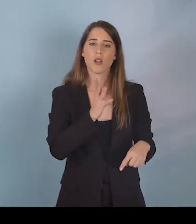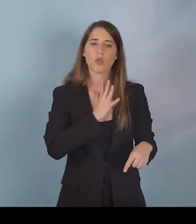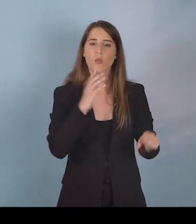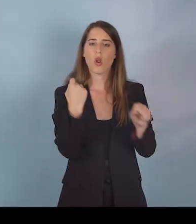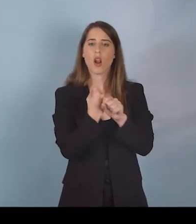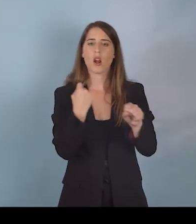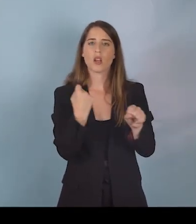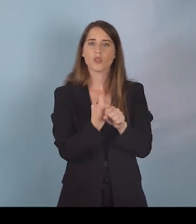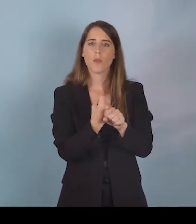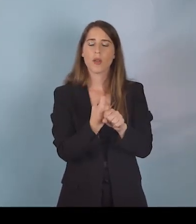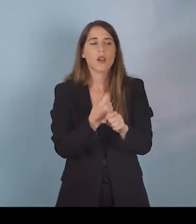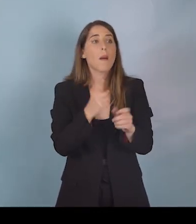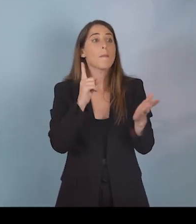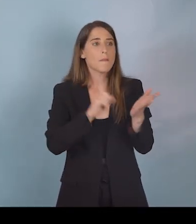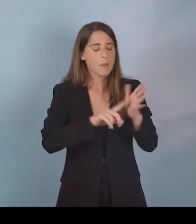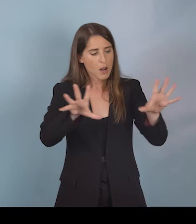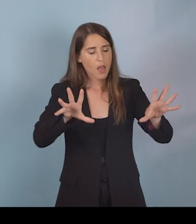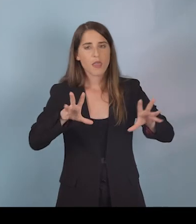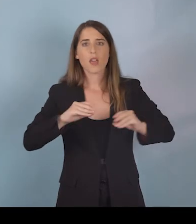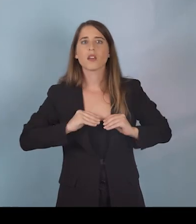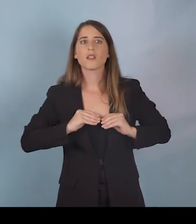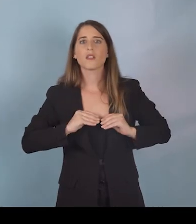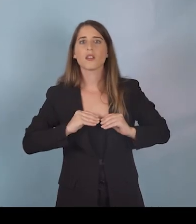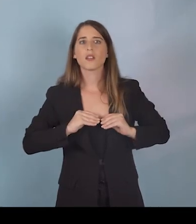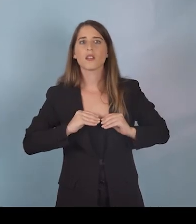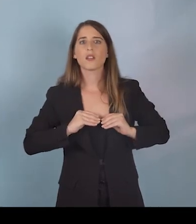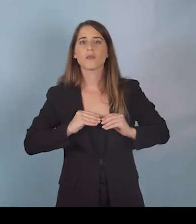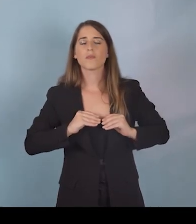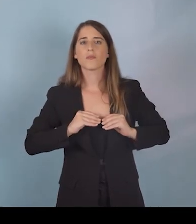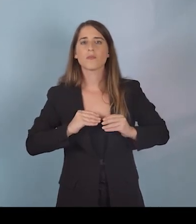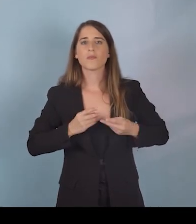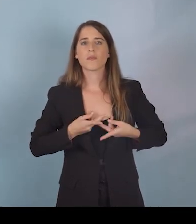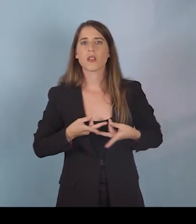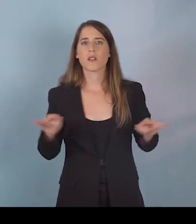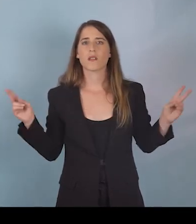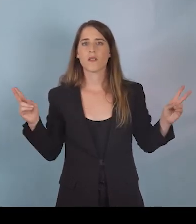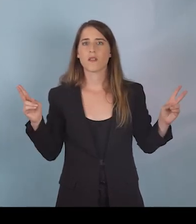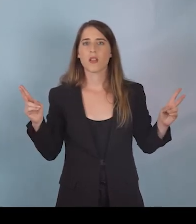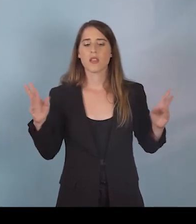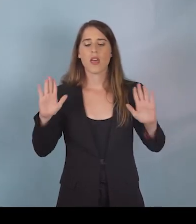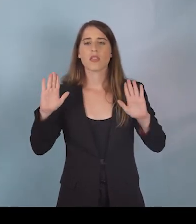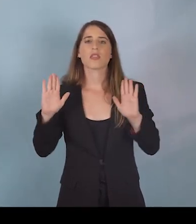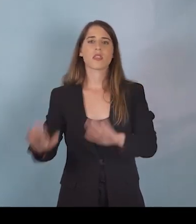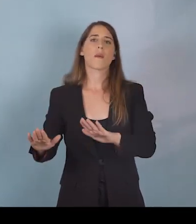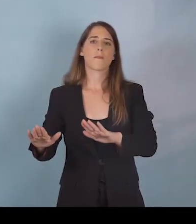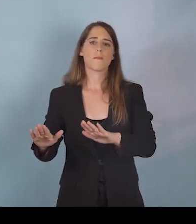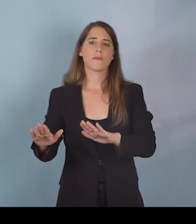ελεύθερη διακίνηση προσώπων και εργαζομένων το να μην επιτρέψει στο παράγωγο δικαίωμα